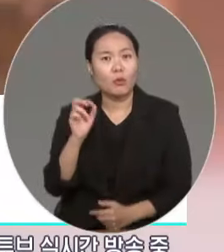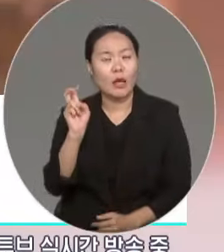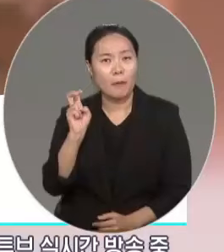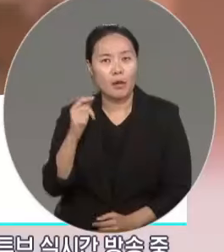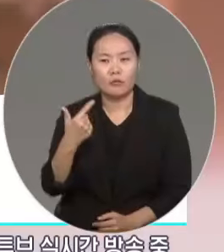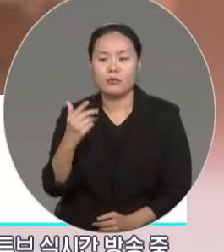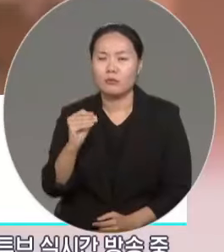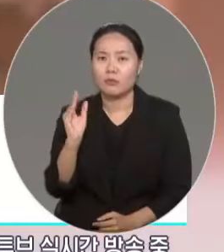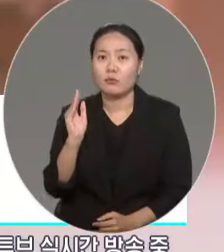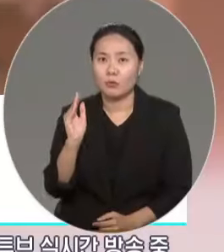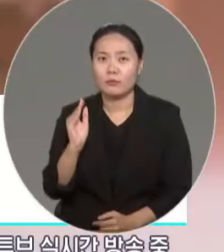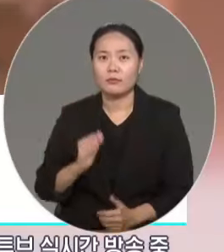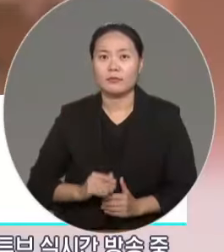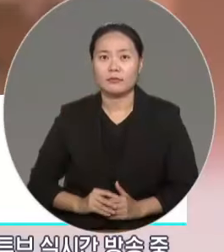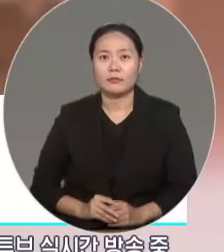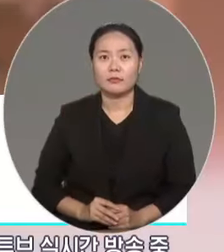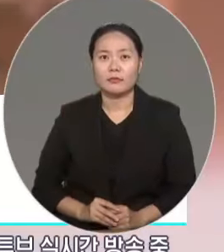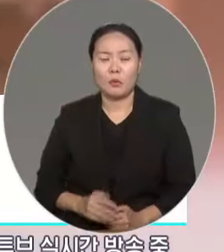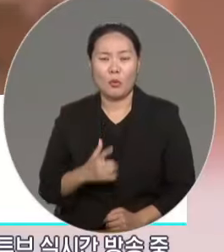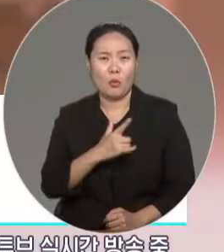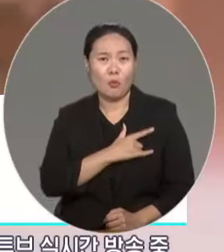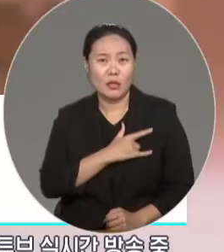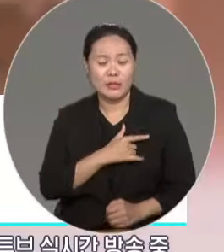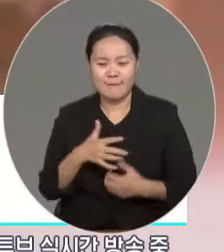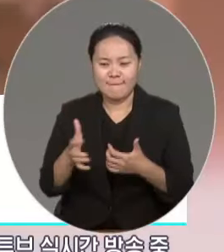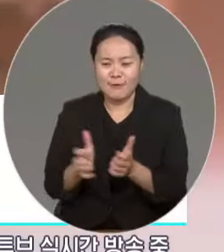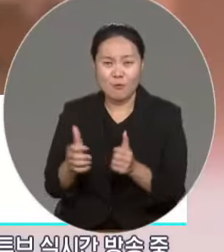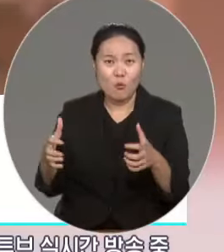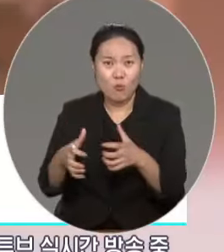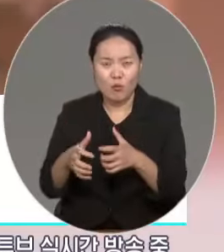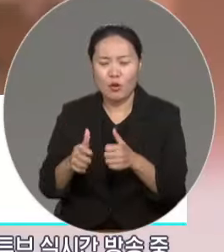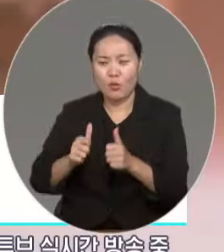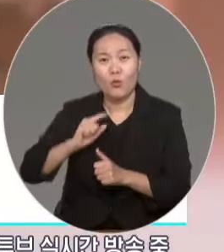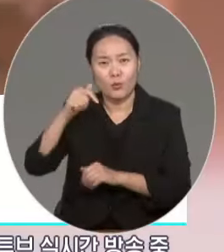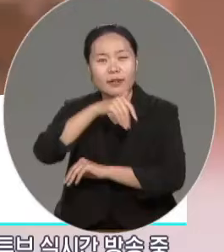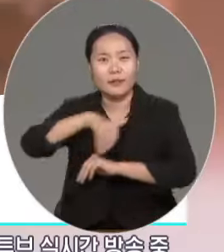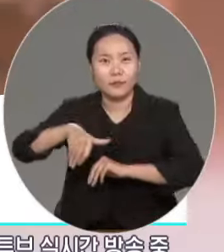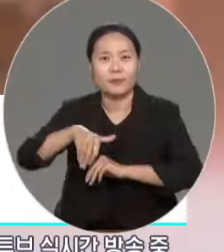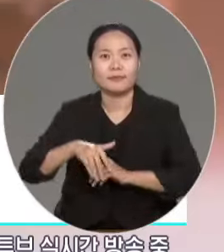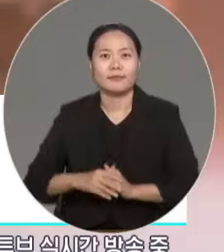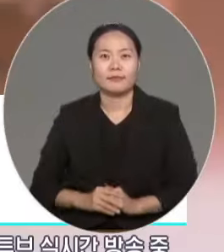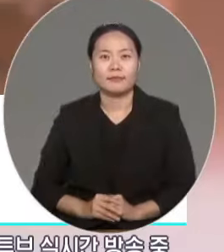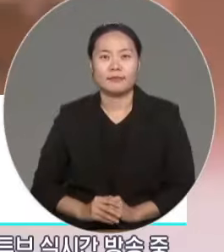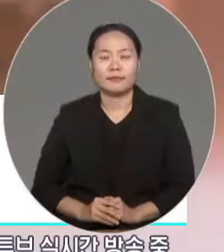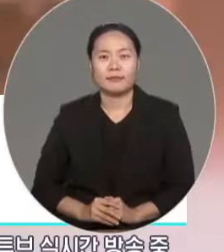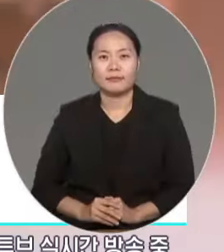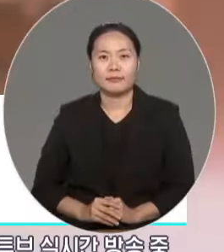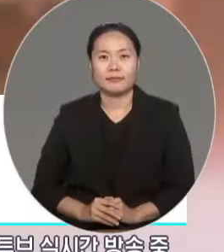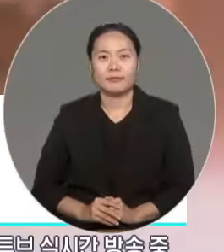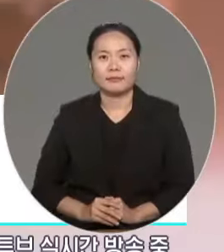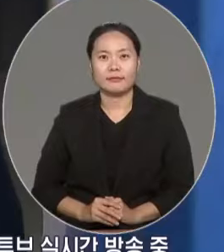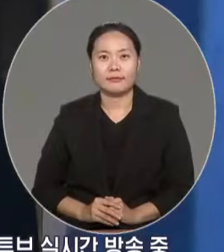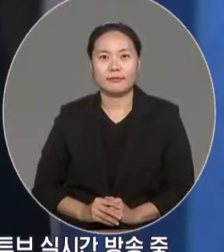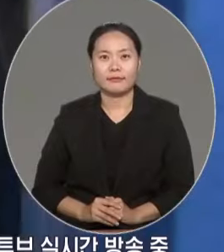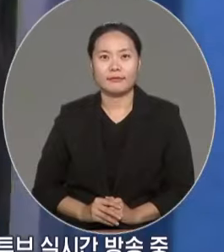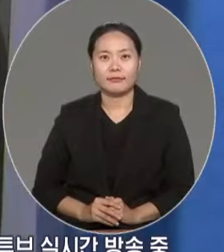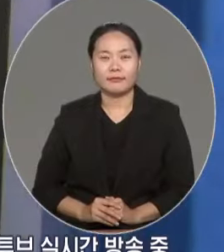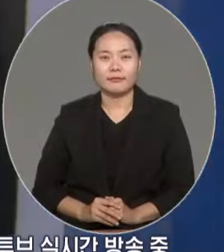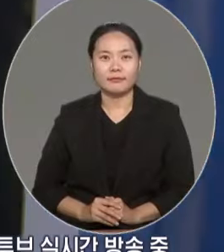금액만 6천만 원에 이르는데 회원들은 단체 고소에 나섰습니다. 배대원 기자의 보도입니다.